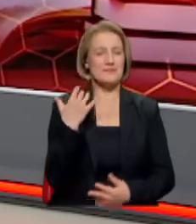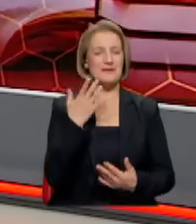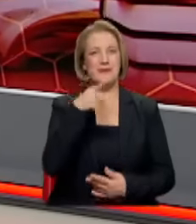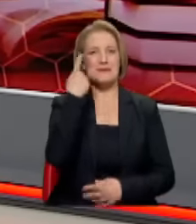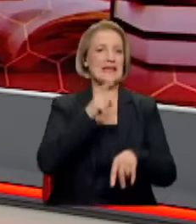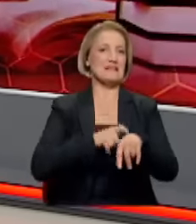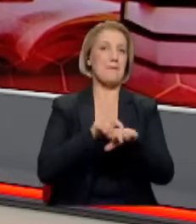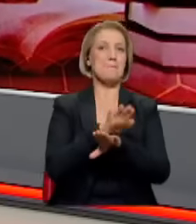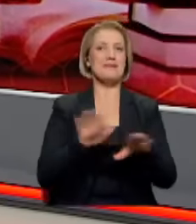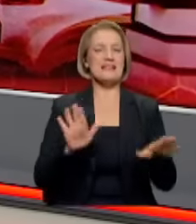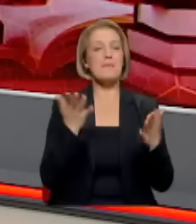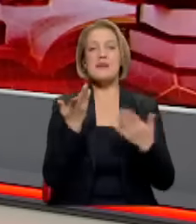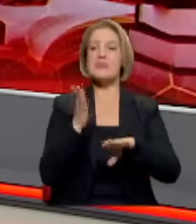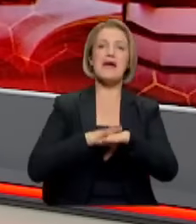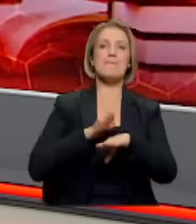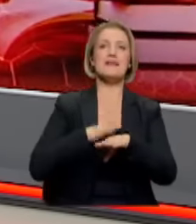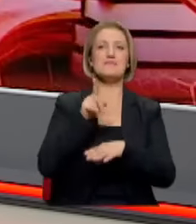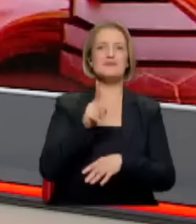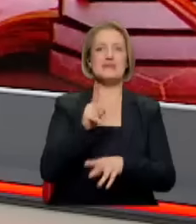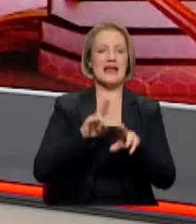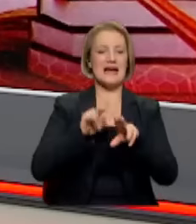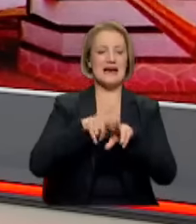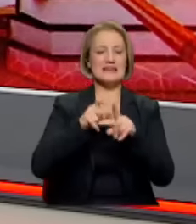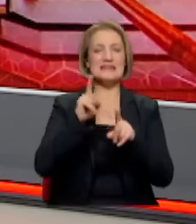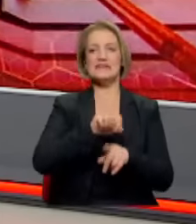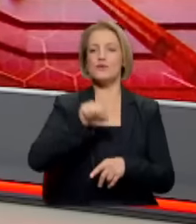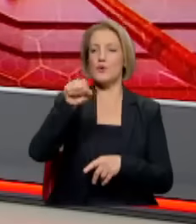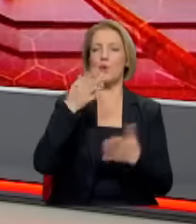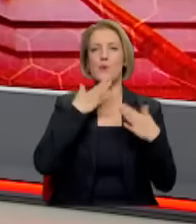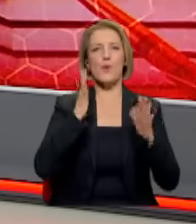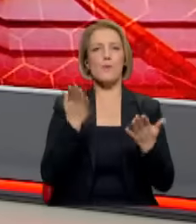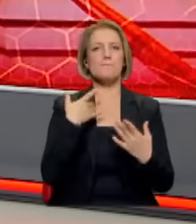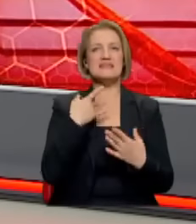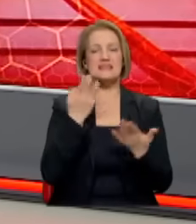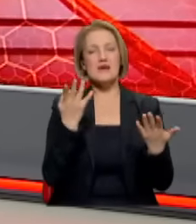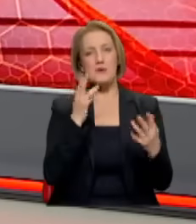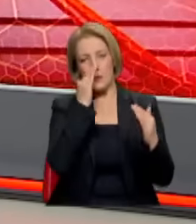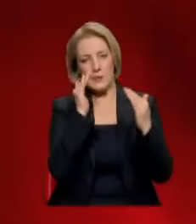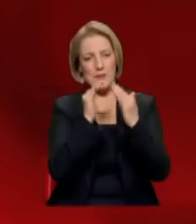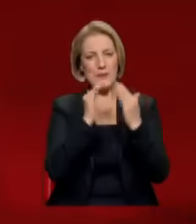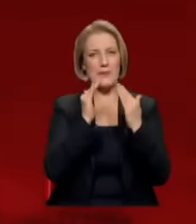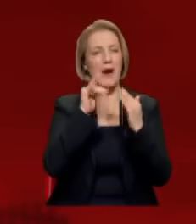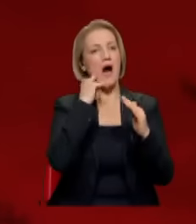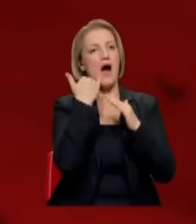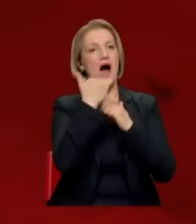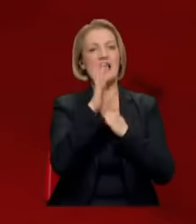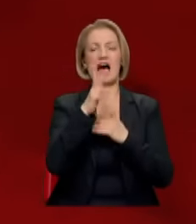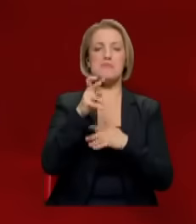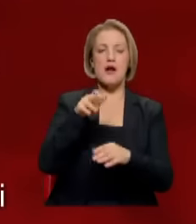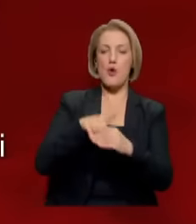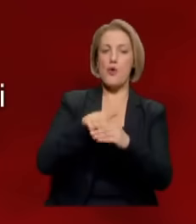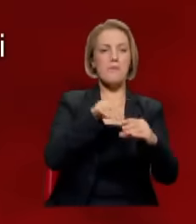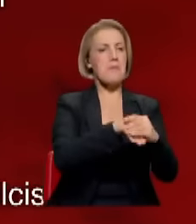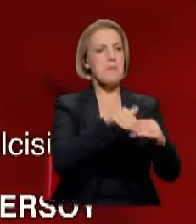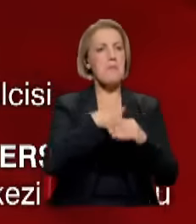vakti tükettim ama ne yapalım yani bunları kadıya götüren yok ki biz de lisanı münasip seçmenin hangi partiye oy verirse